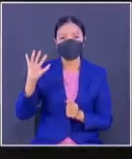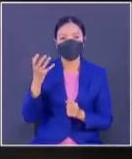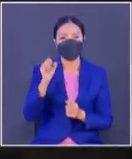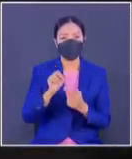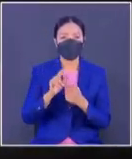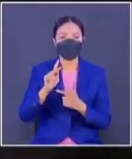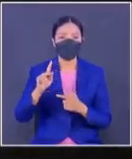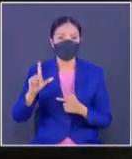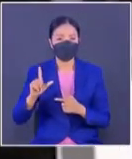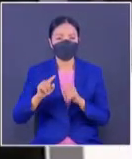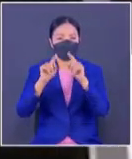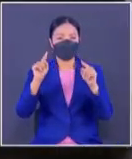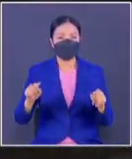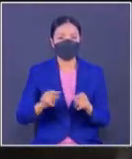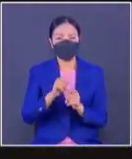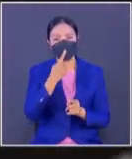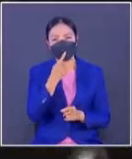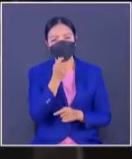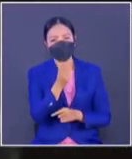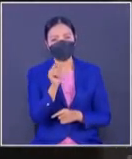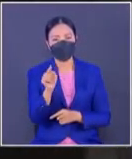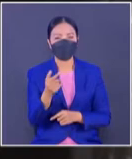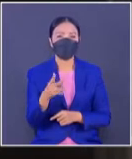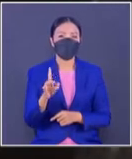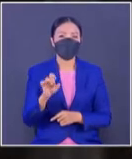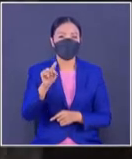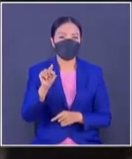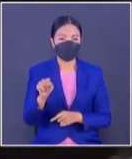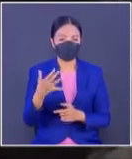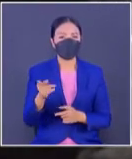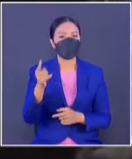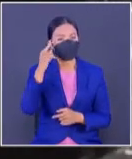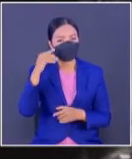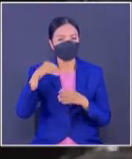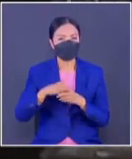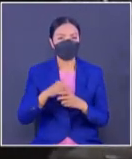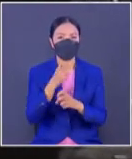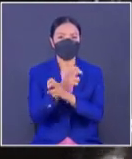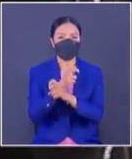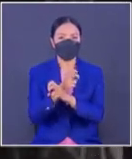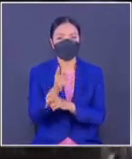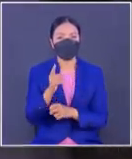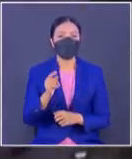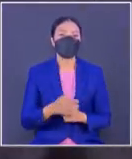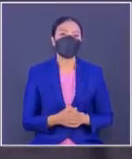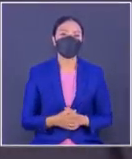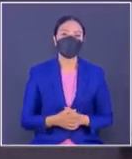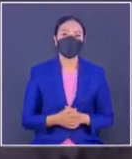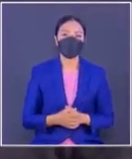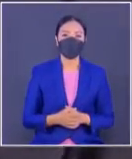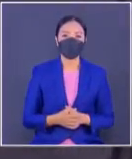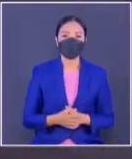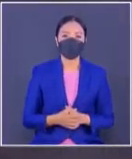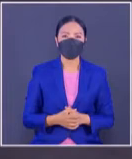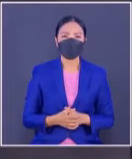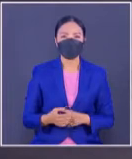เบื้องต้นการสอบถามข้อมูลหน่วยงานได้สันนิษฐานว่าน่าจะอยู่ที่ประเทศออสเตรียซึ่งทางกรรมาธิการครับได้ส